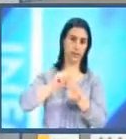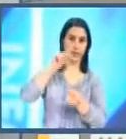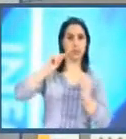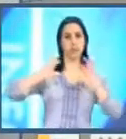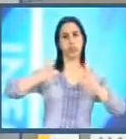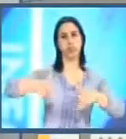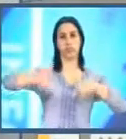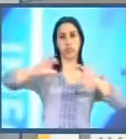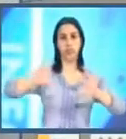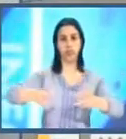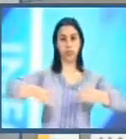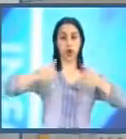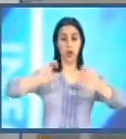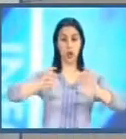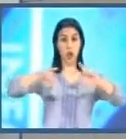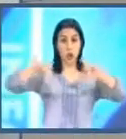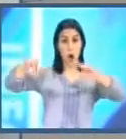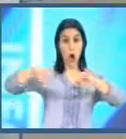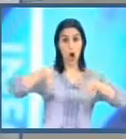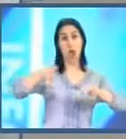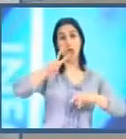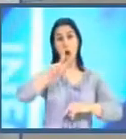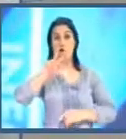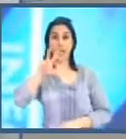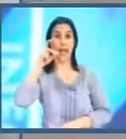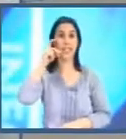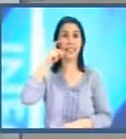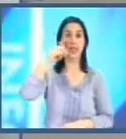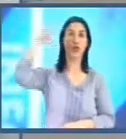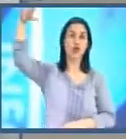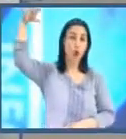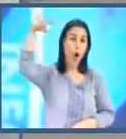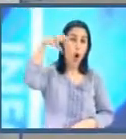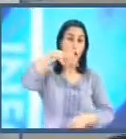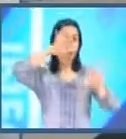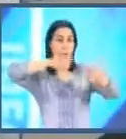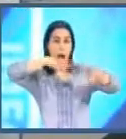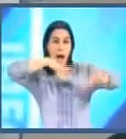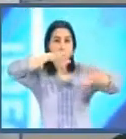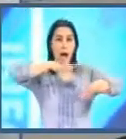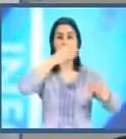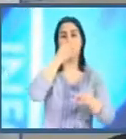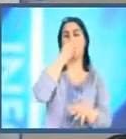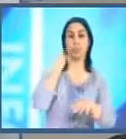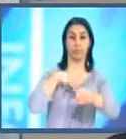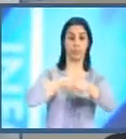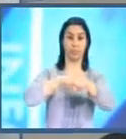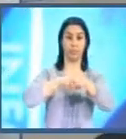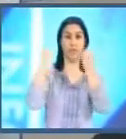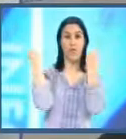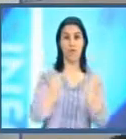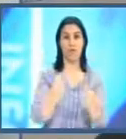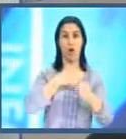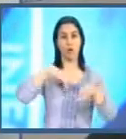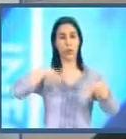sorra després la deixem que durant 2 o 3 dies que actuï al sol i a l'aire que són la forma